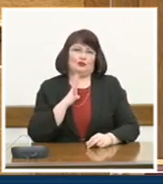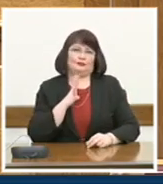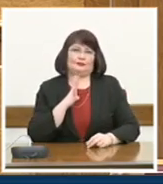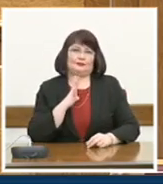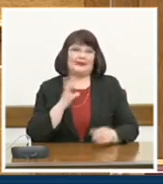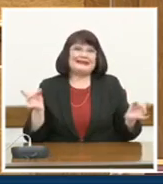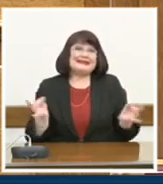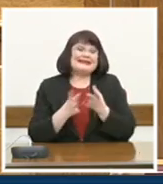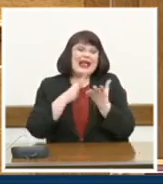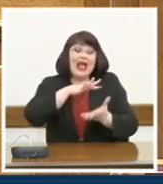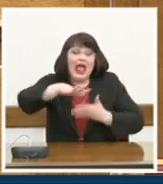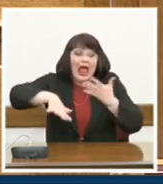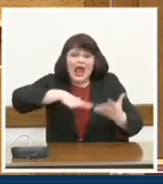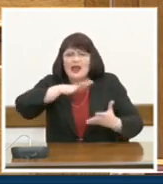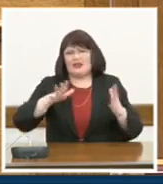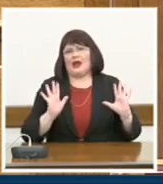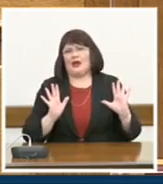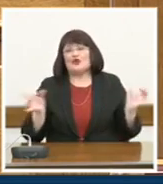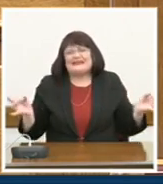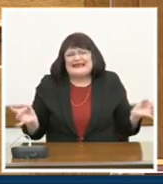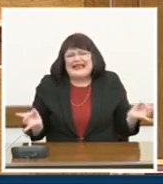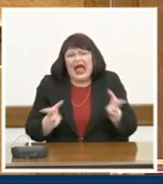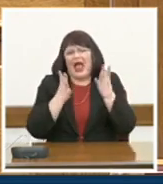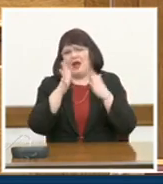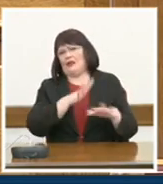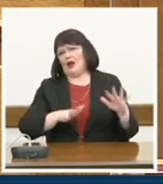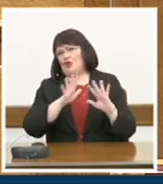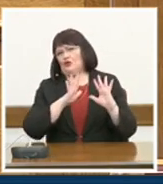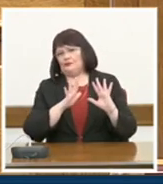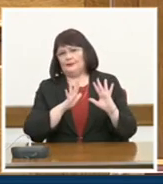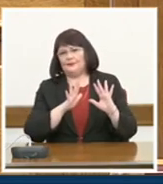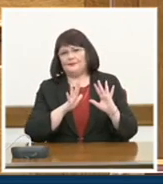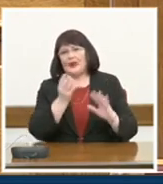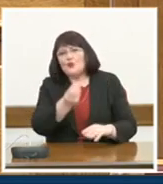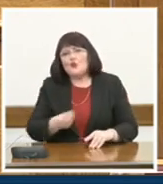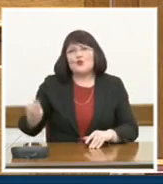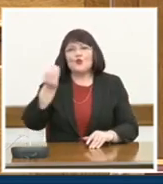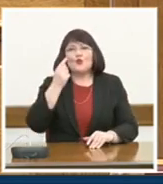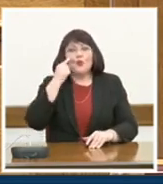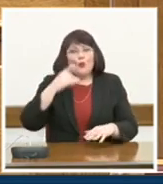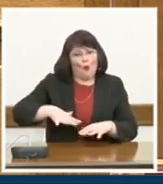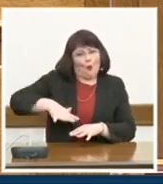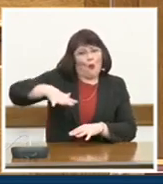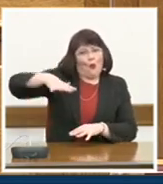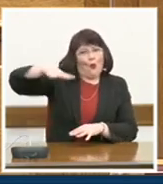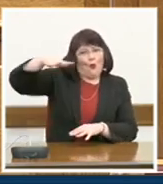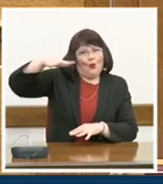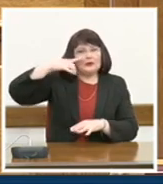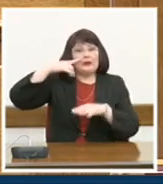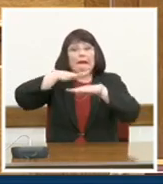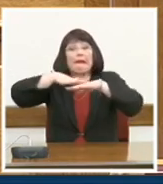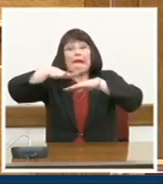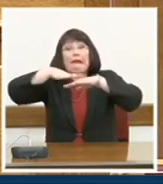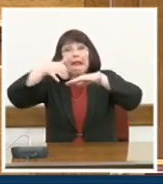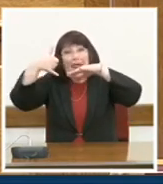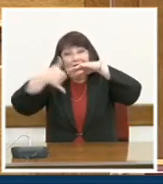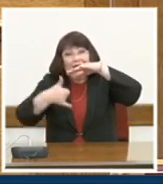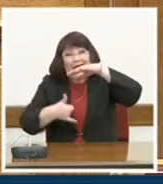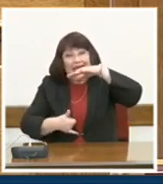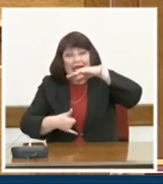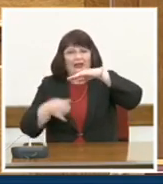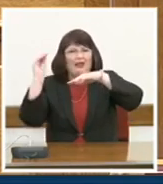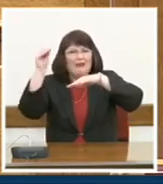σκάνδαλο, το σκάνδαλο των σκανδάλων. Να φαίνεται η κορυφή των σκανδάλων και να κρύβεται το παγόβουνο της